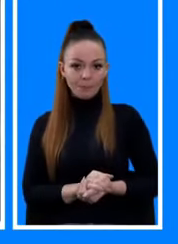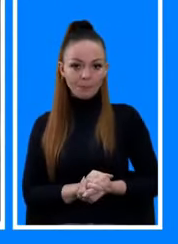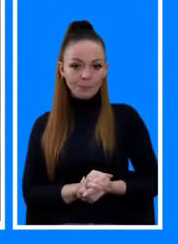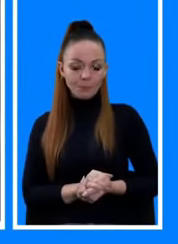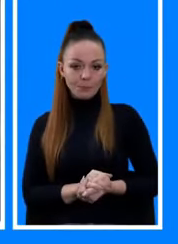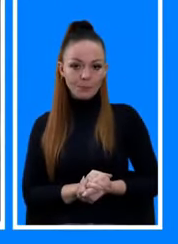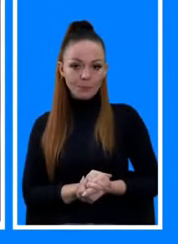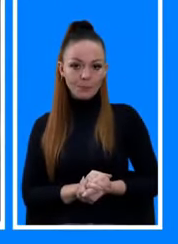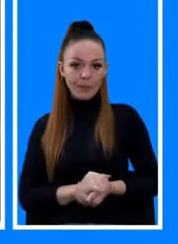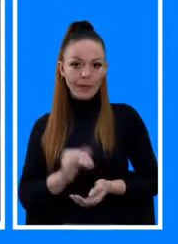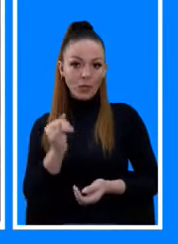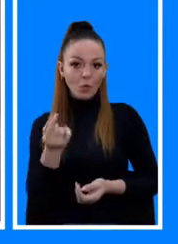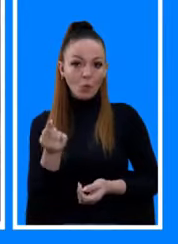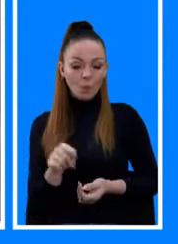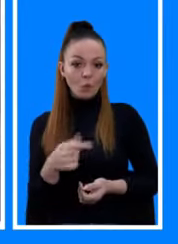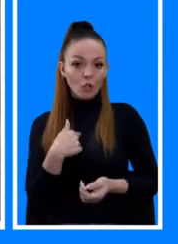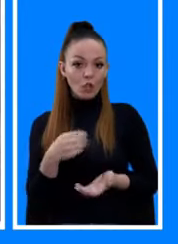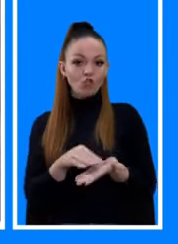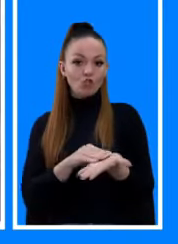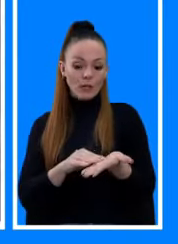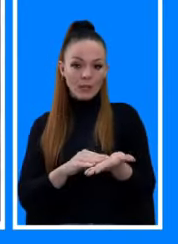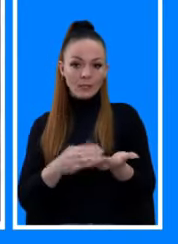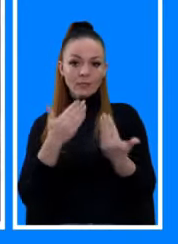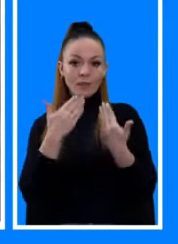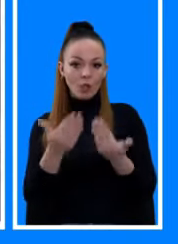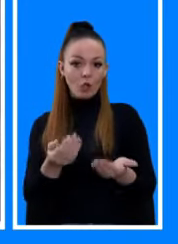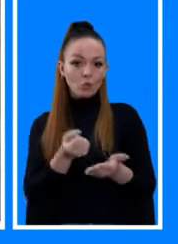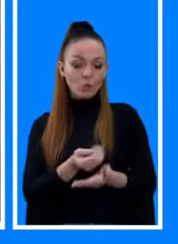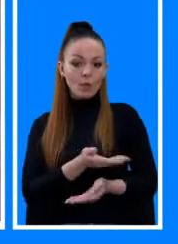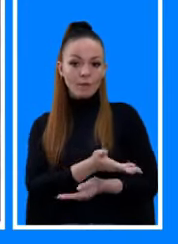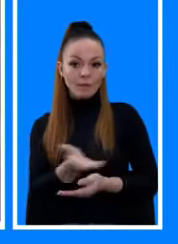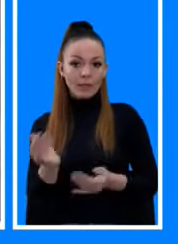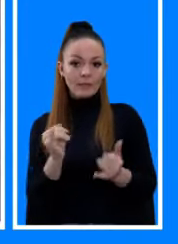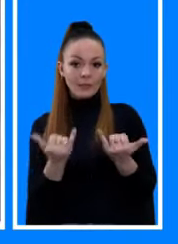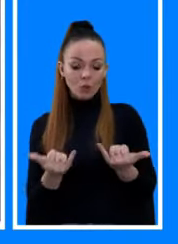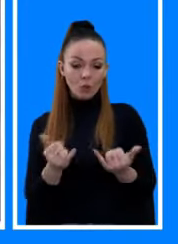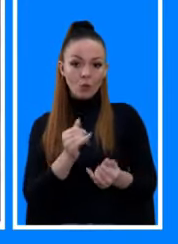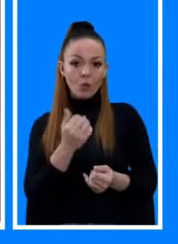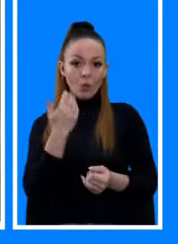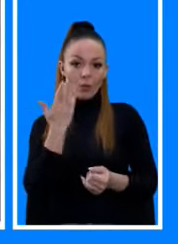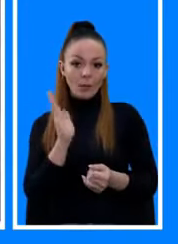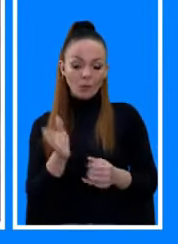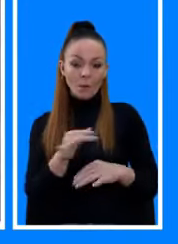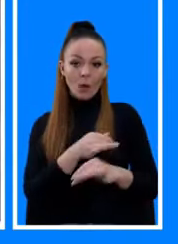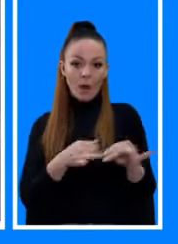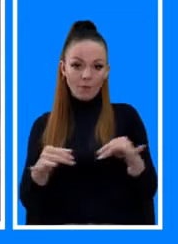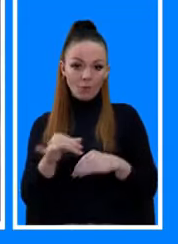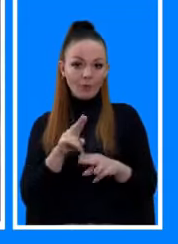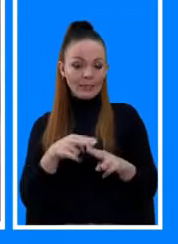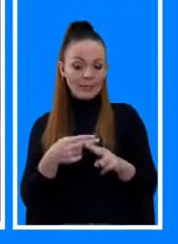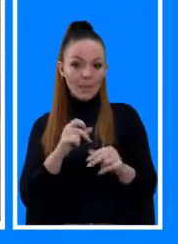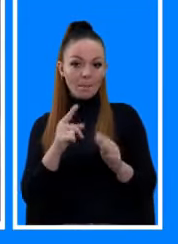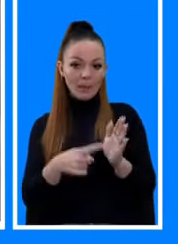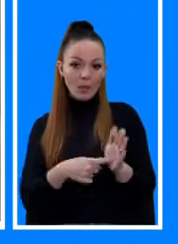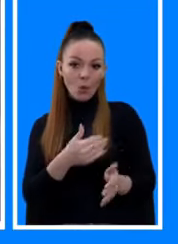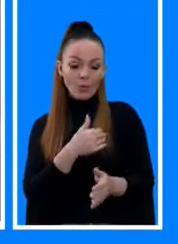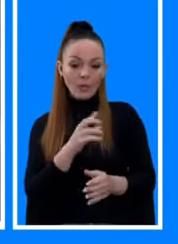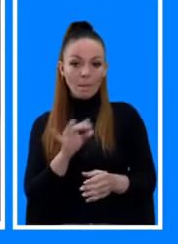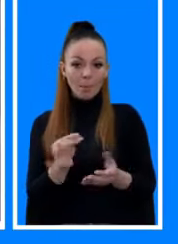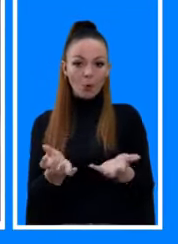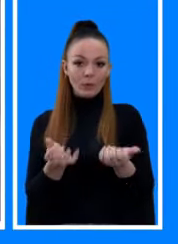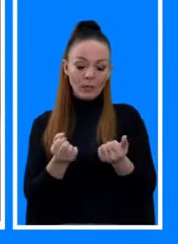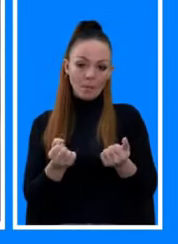бажання. Тому я ще раз звертаюся до вас, і сьогодні, коли ми будемо проговорювати це питання, хотілося б отримати ті чи